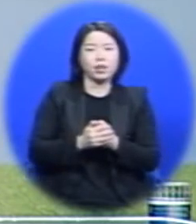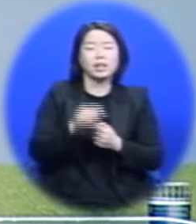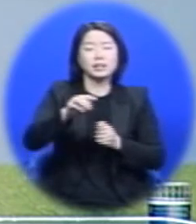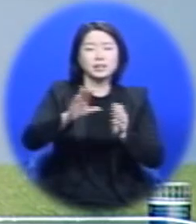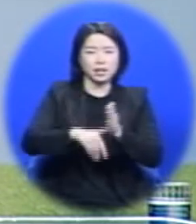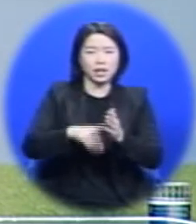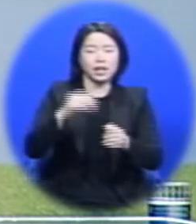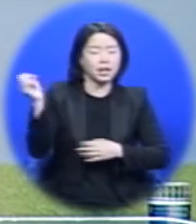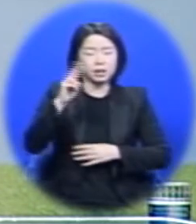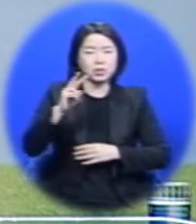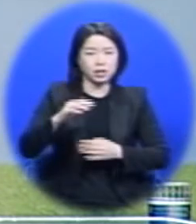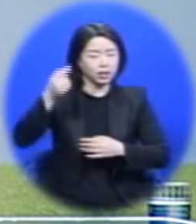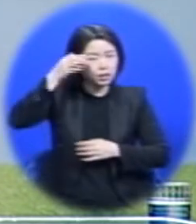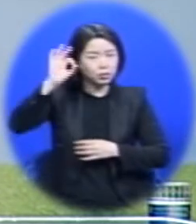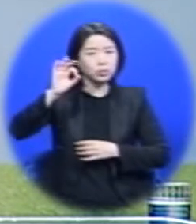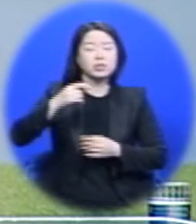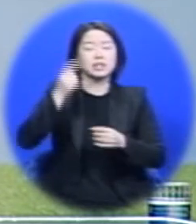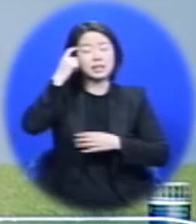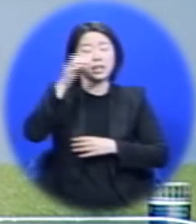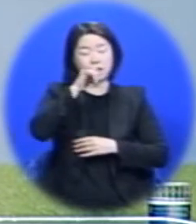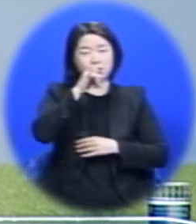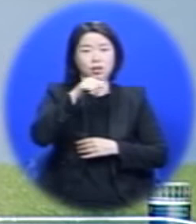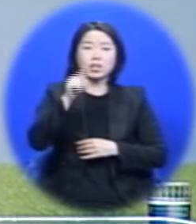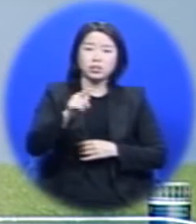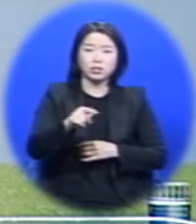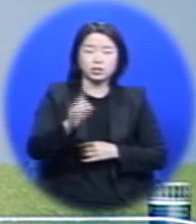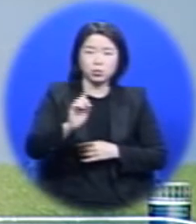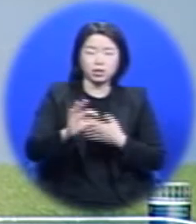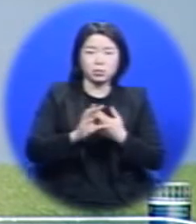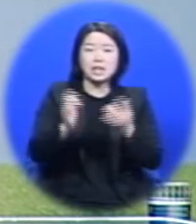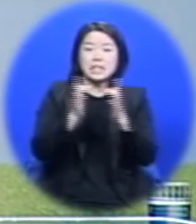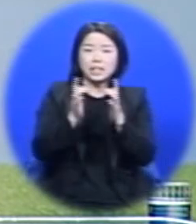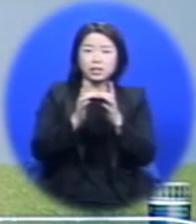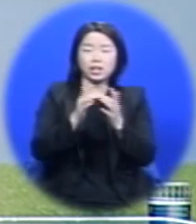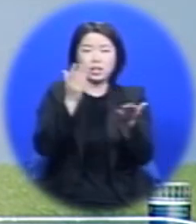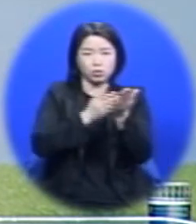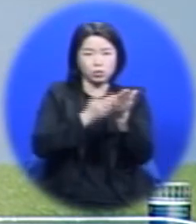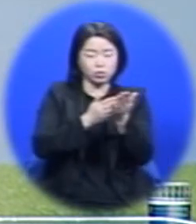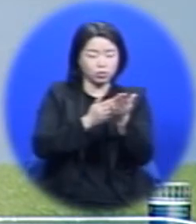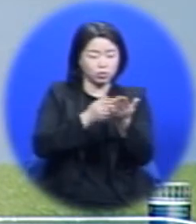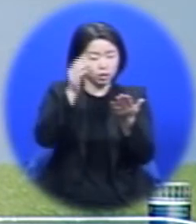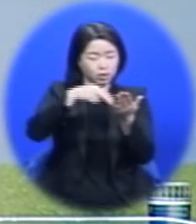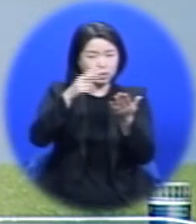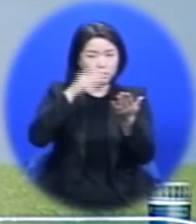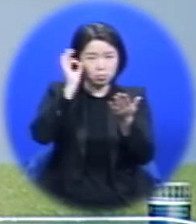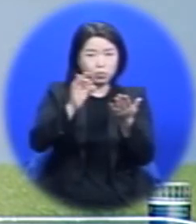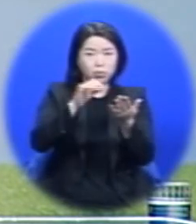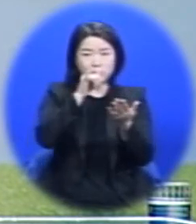그때 갑자기 떠오르는 생각이 있었어요. 그것이 뉴스를 인터넷으로 이렇게 이따금씩 보는